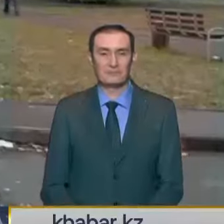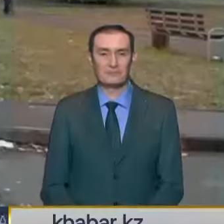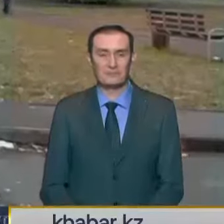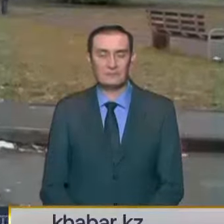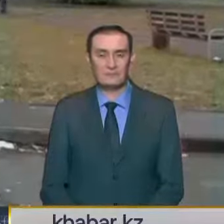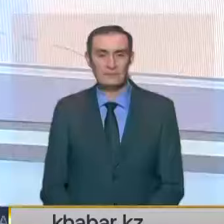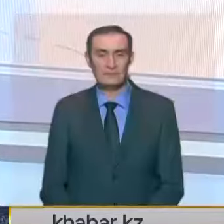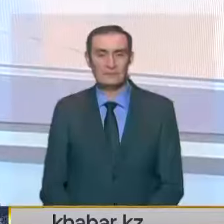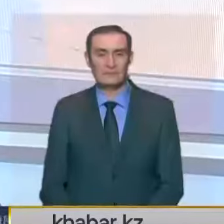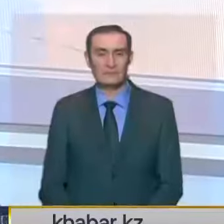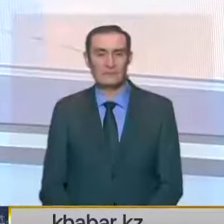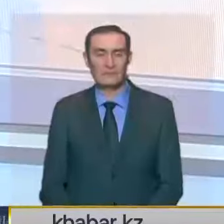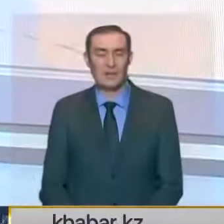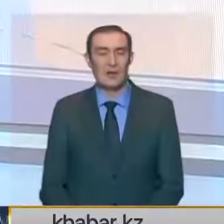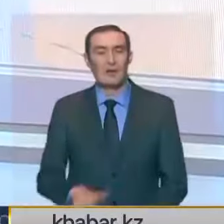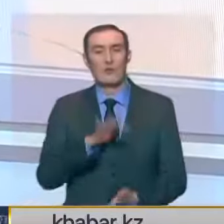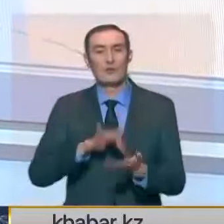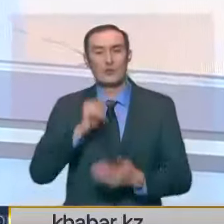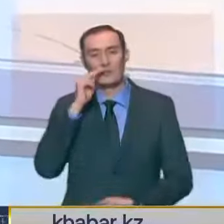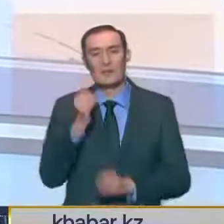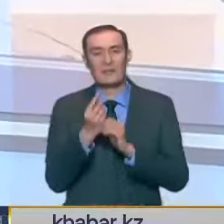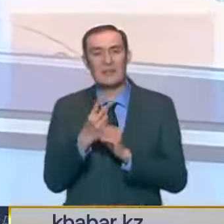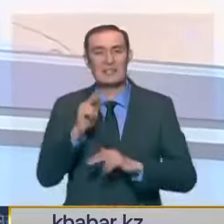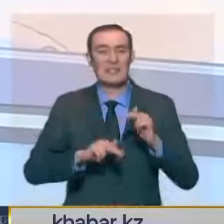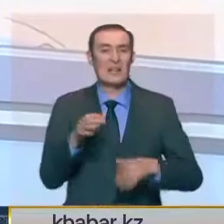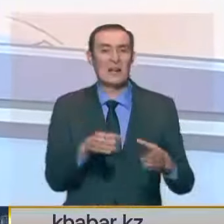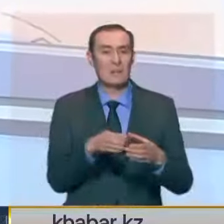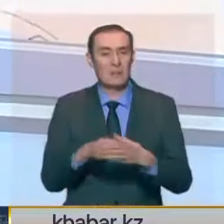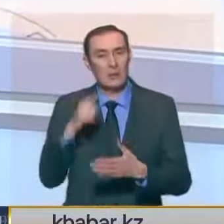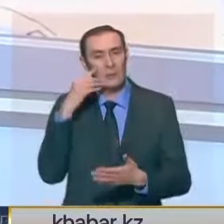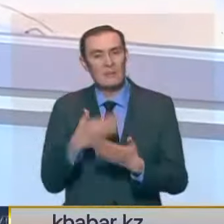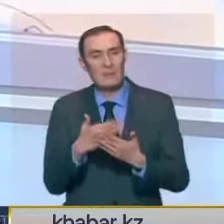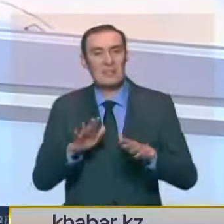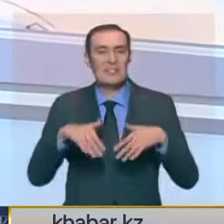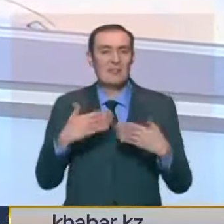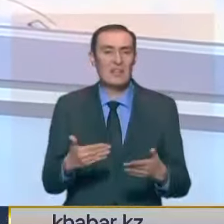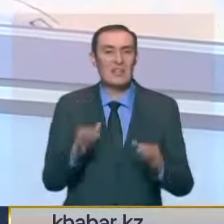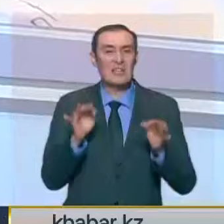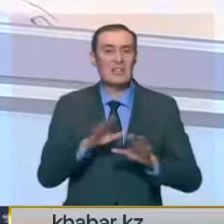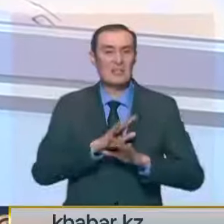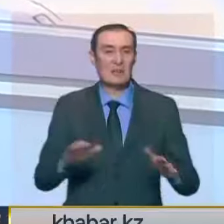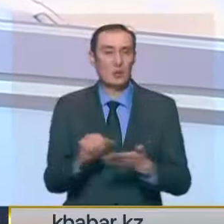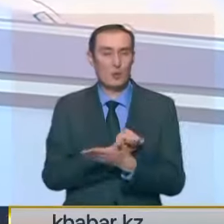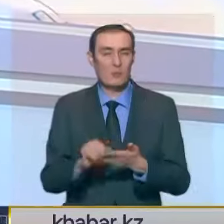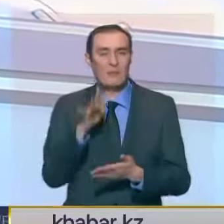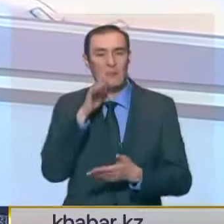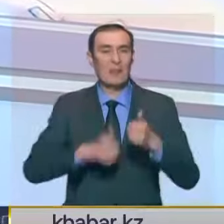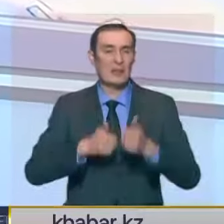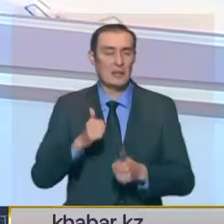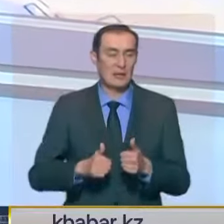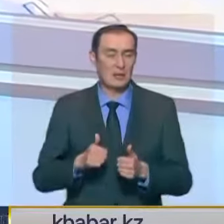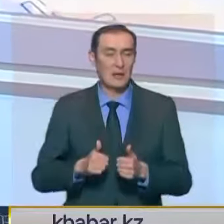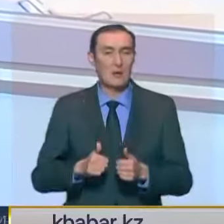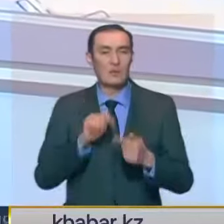мероприятия А в Шимкент 12 строительных компаний подозревают в предоставлении недостоверных документов для тендера по